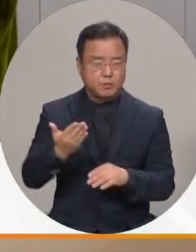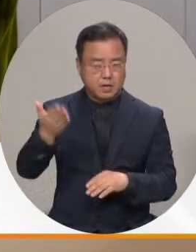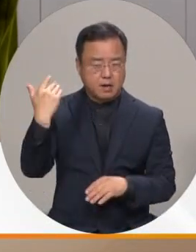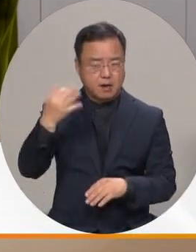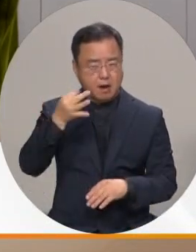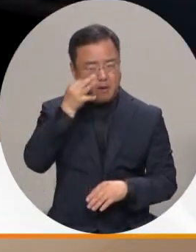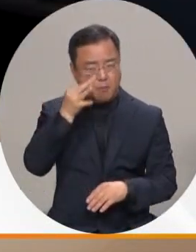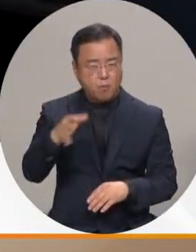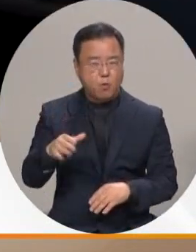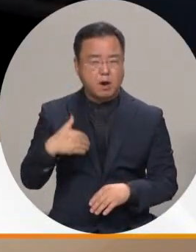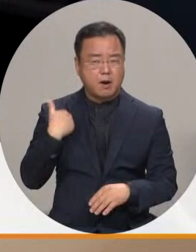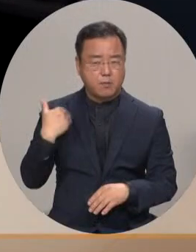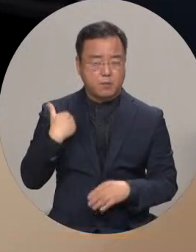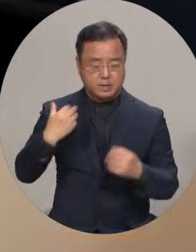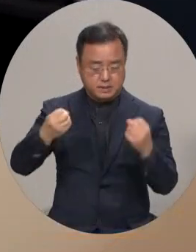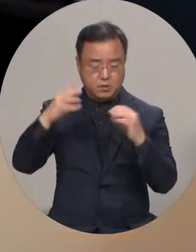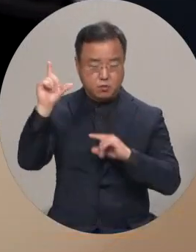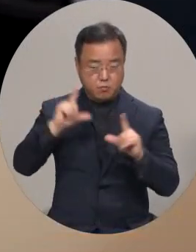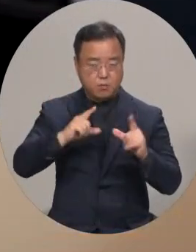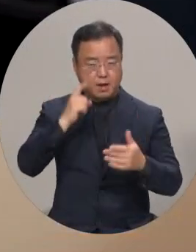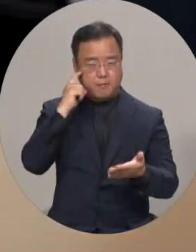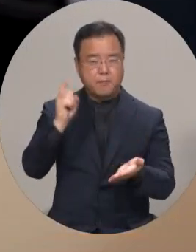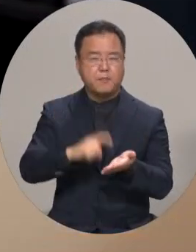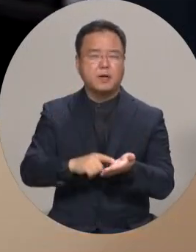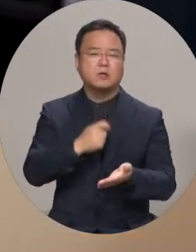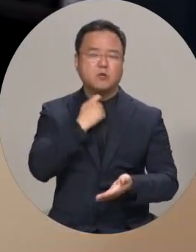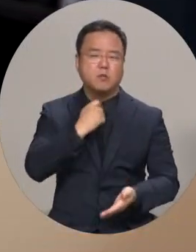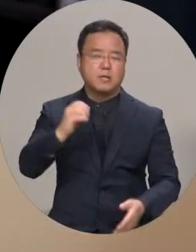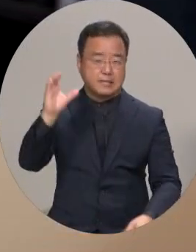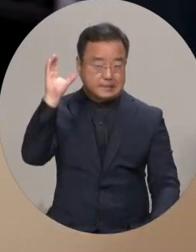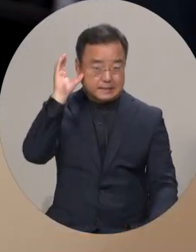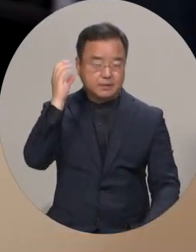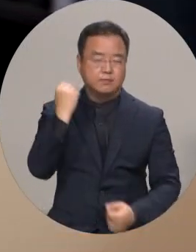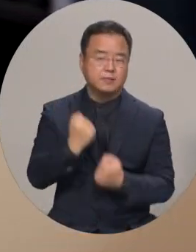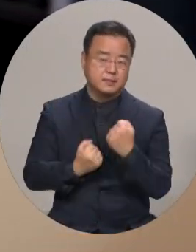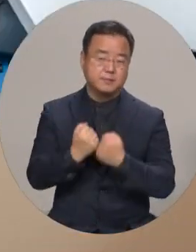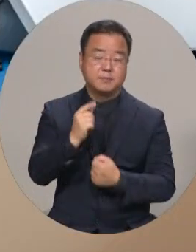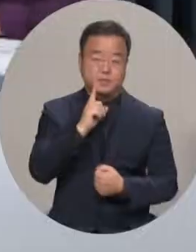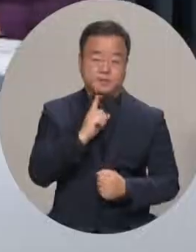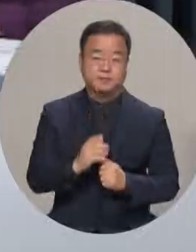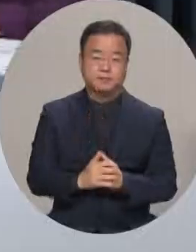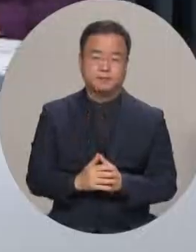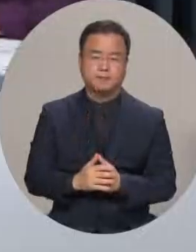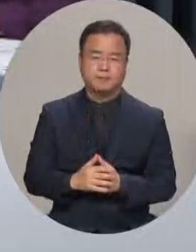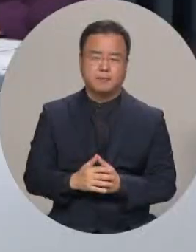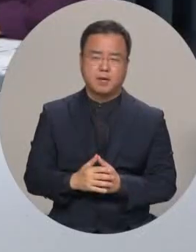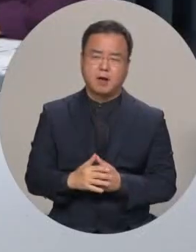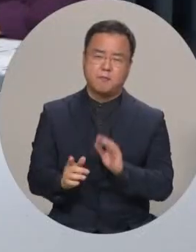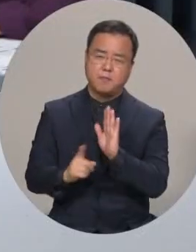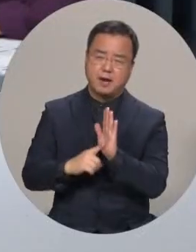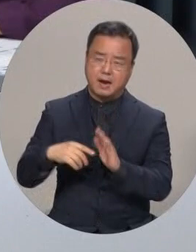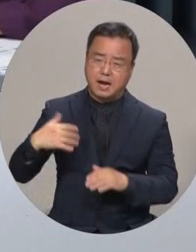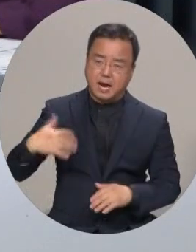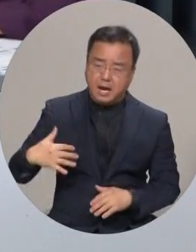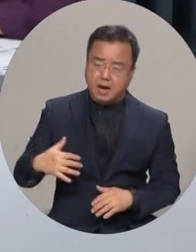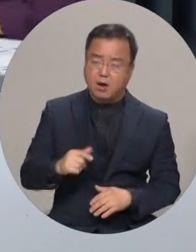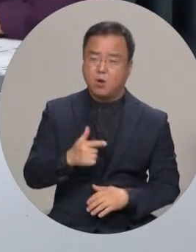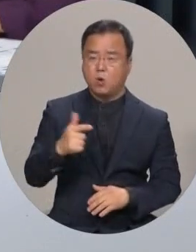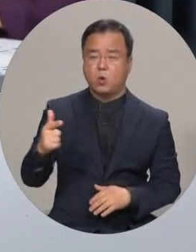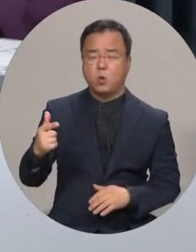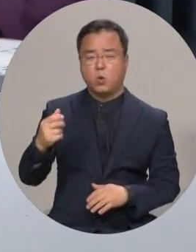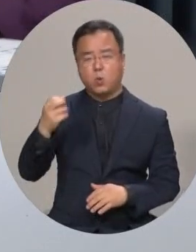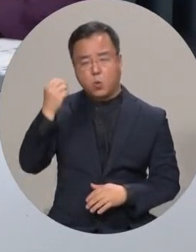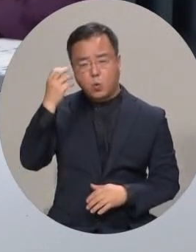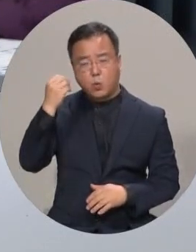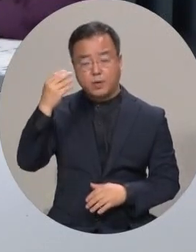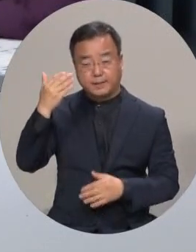블랙홀의 새로운 현상들이 발견되길 기대한다는 설명을 덧 붙였습니다네 예 아직 밝혀지지 않은 우주의 신비 많이